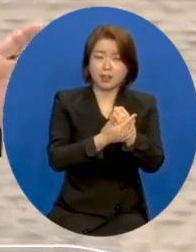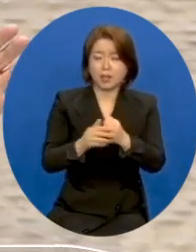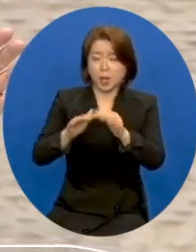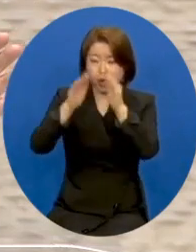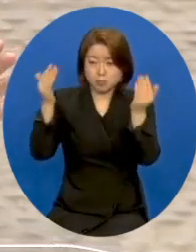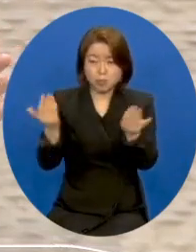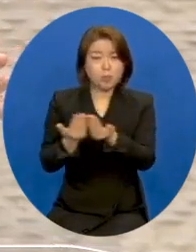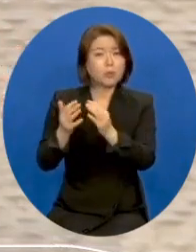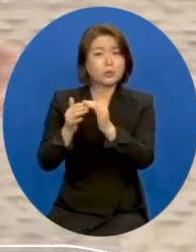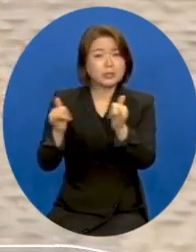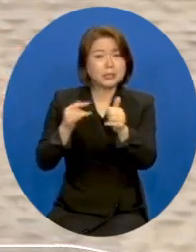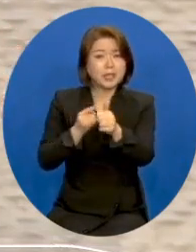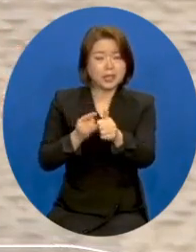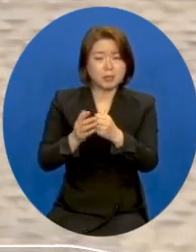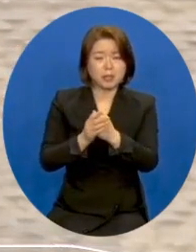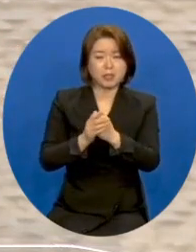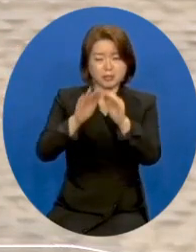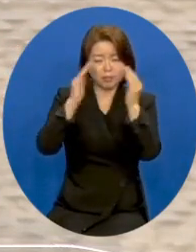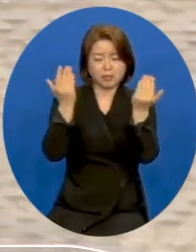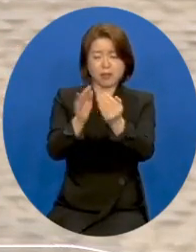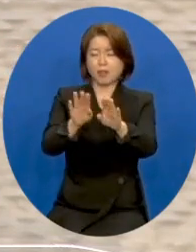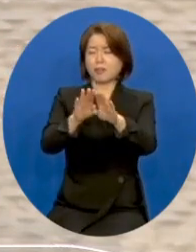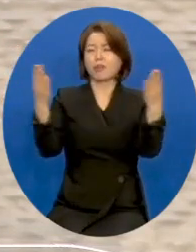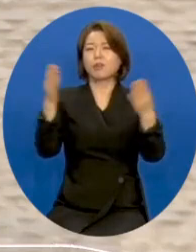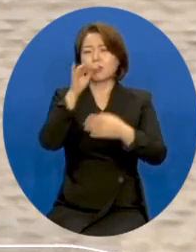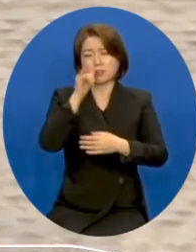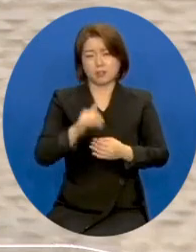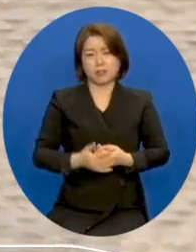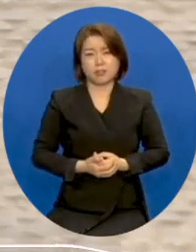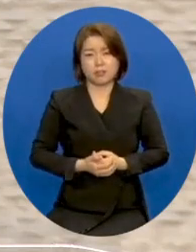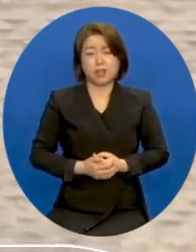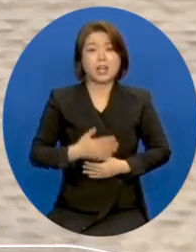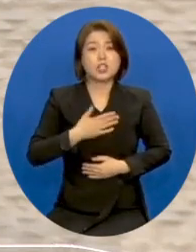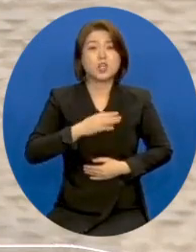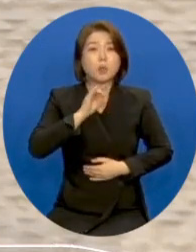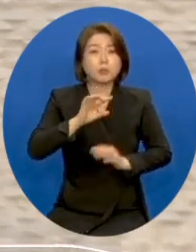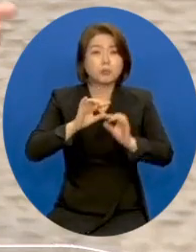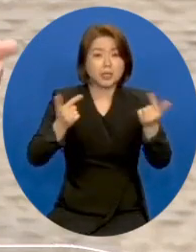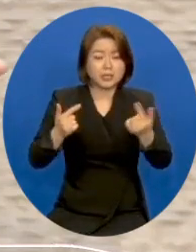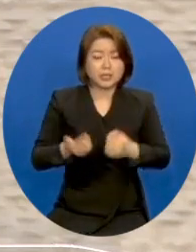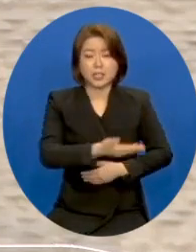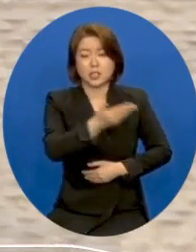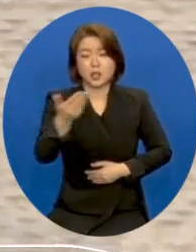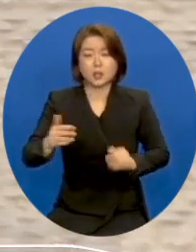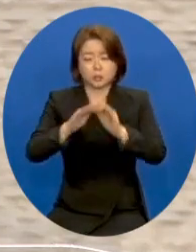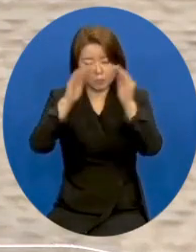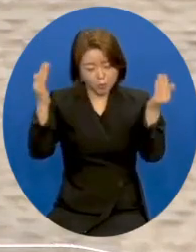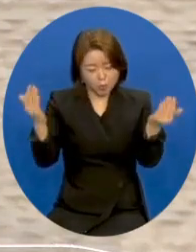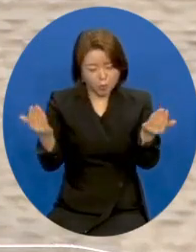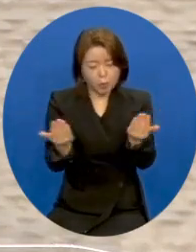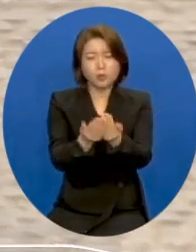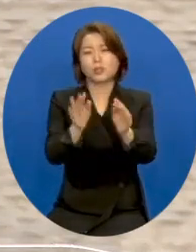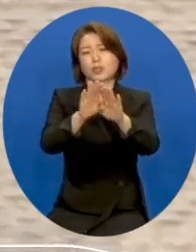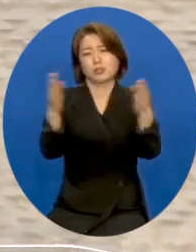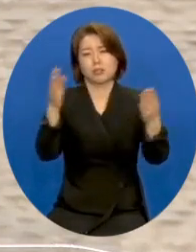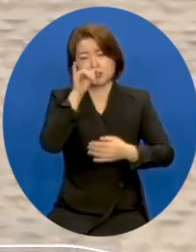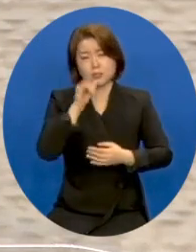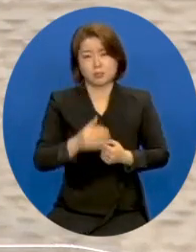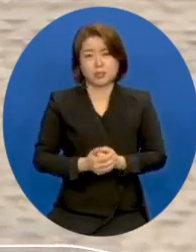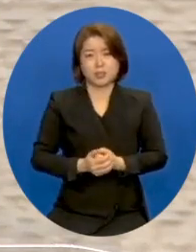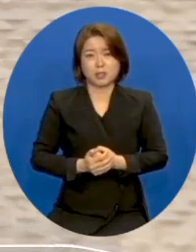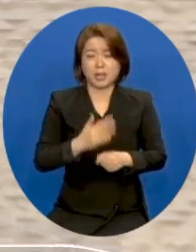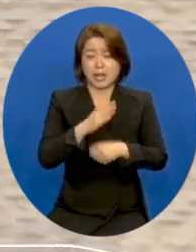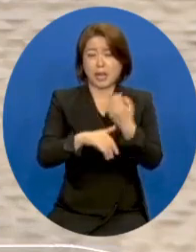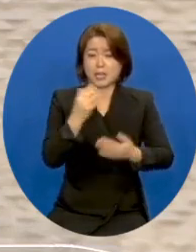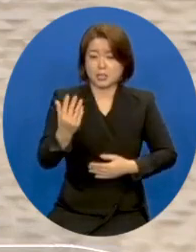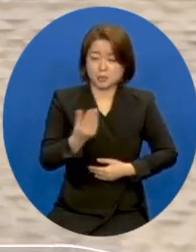모든 사람에게 다 열려 있다는 겁니다. 저뿐만 아니고 여러분 모두가 다 하나님의